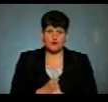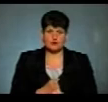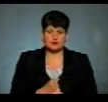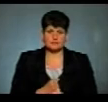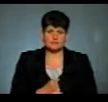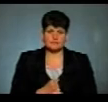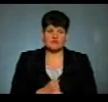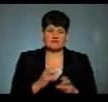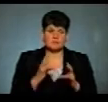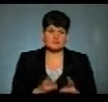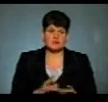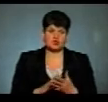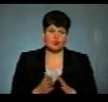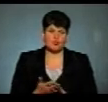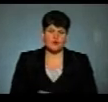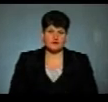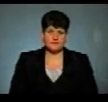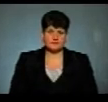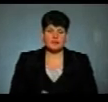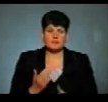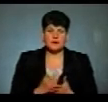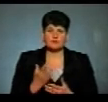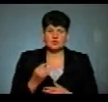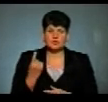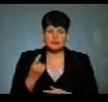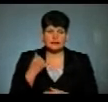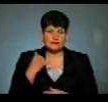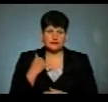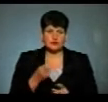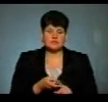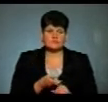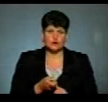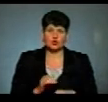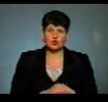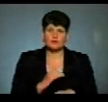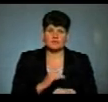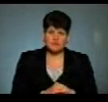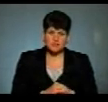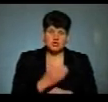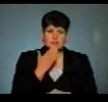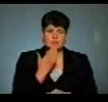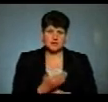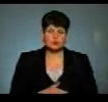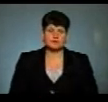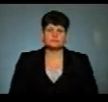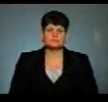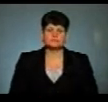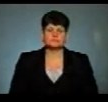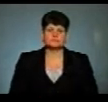таких небезпечних умовах. Маємо ще один телефонний дзвінок. Якщо ви на зв'язочку, доброго вечора. Будь ласка, запитуйте.